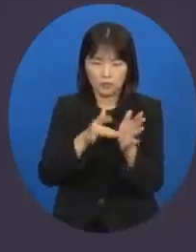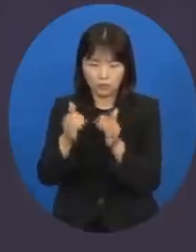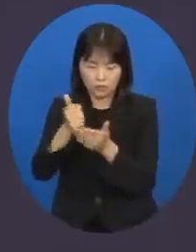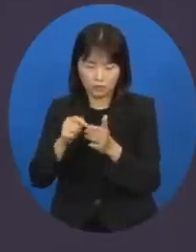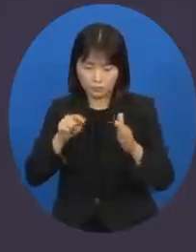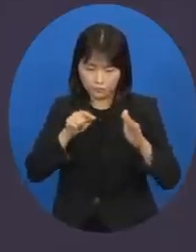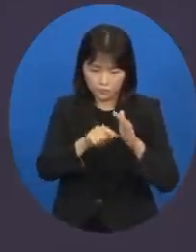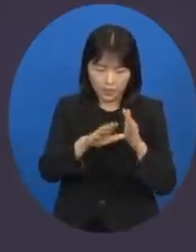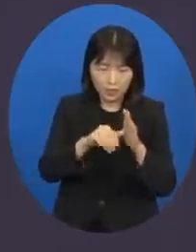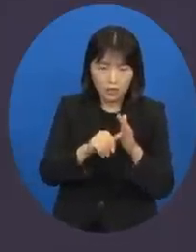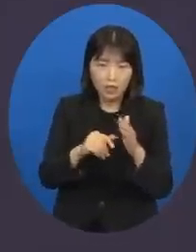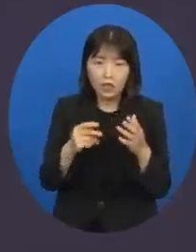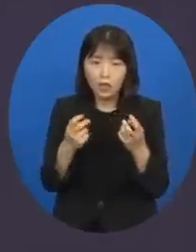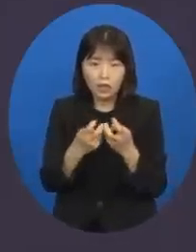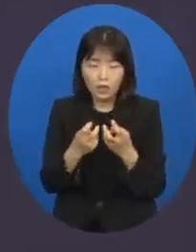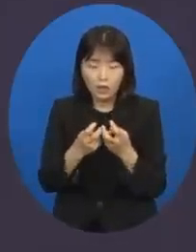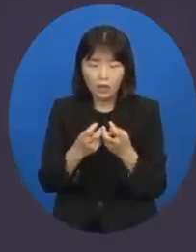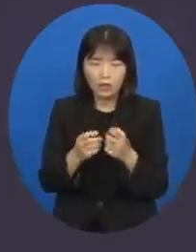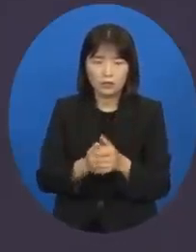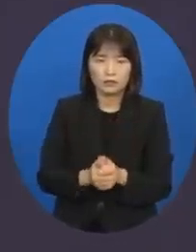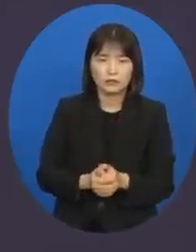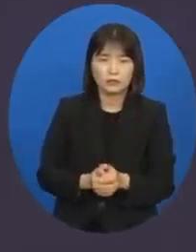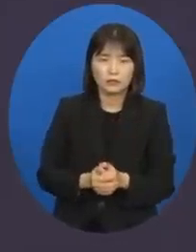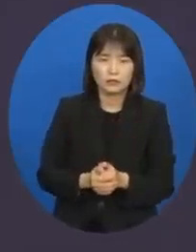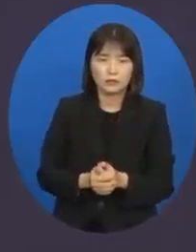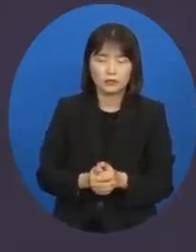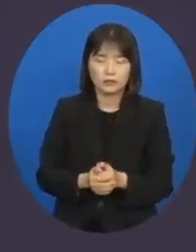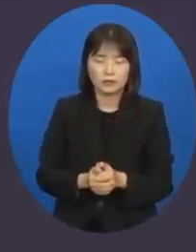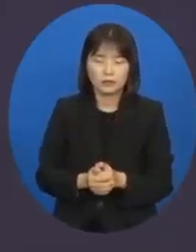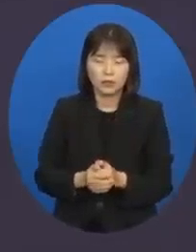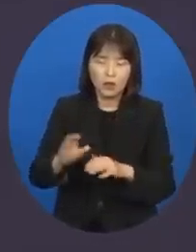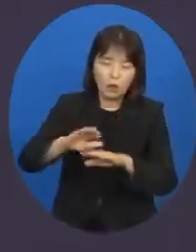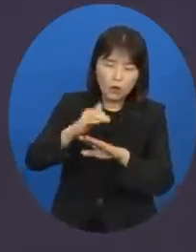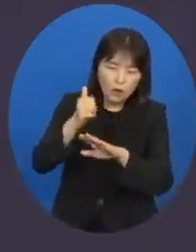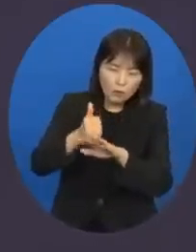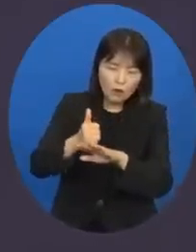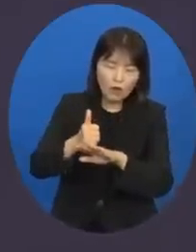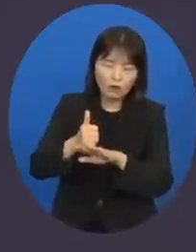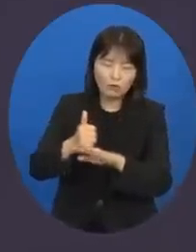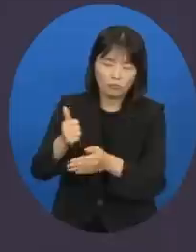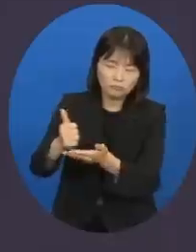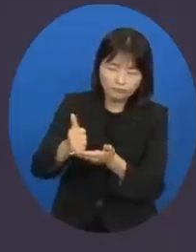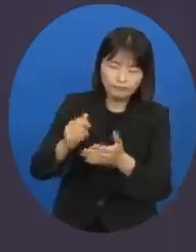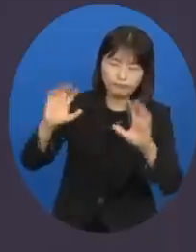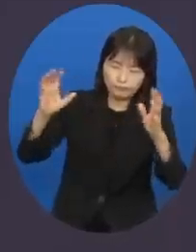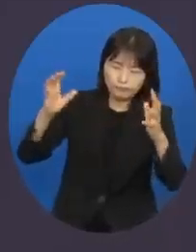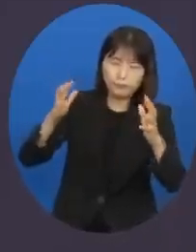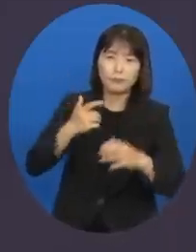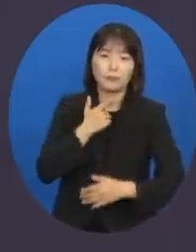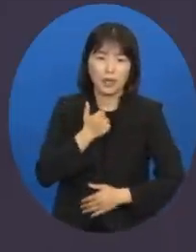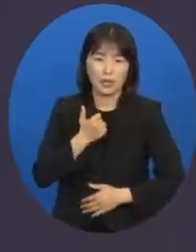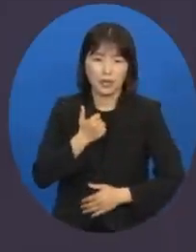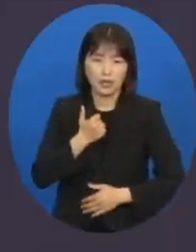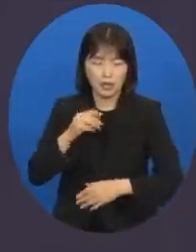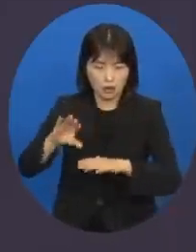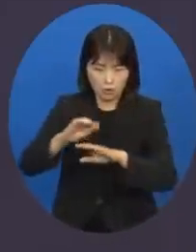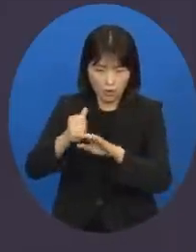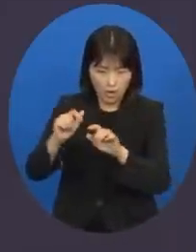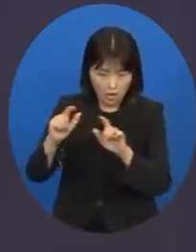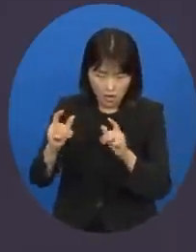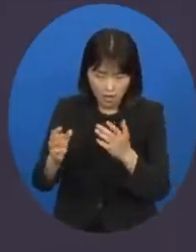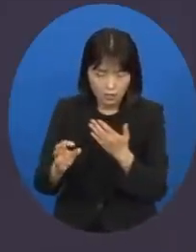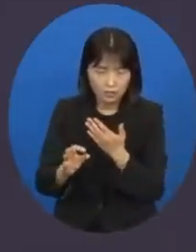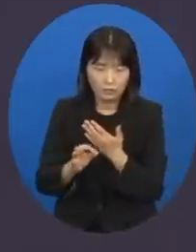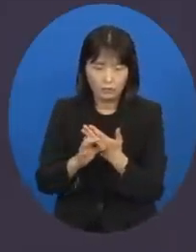사람들이 호산나 다윗의 자손으로 왕으로 오신 이여 하면서 막 왕으로 접대를 했습니다. 왕이 아니라면 아 난 왕이